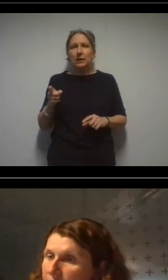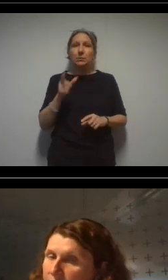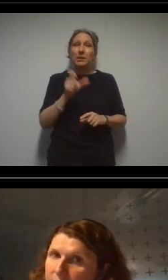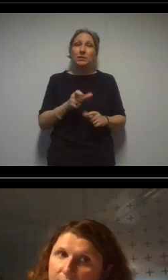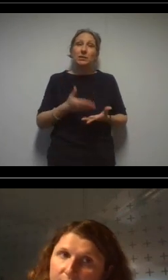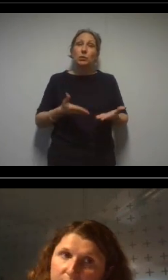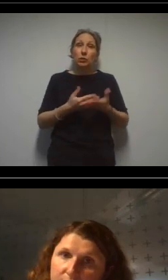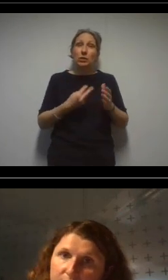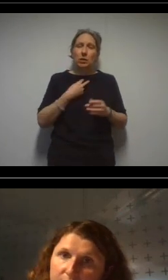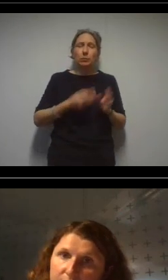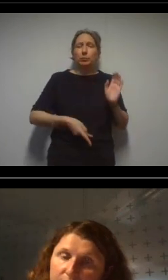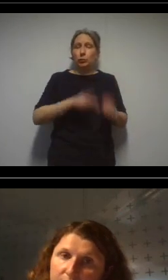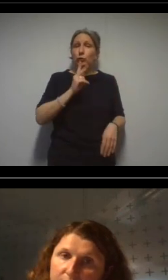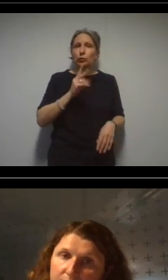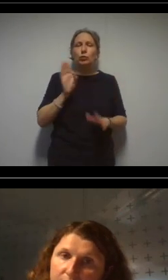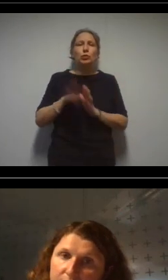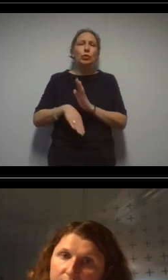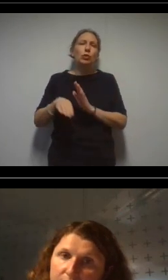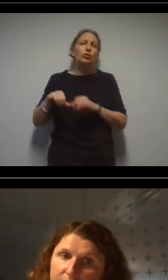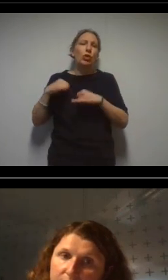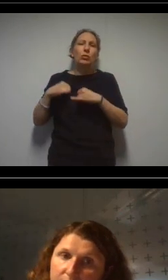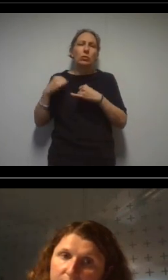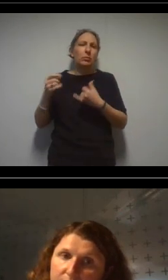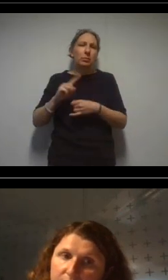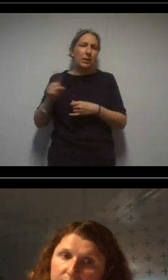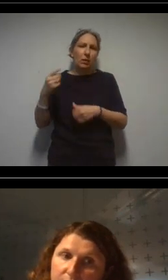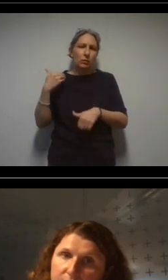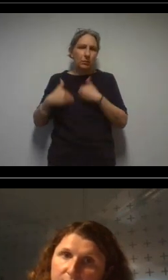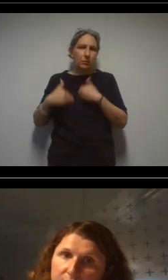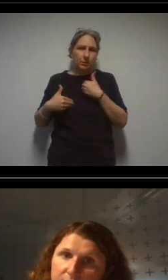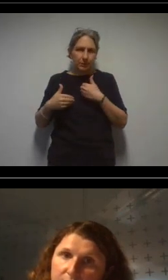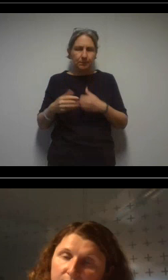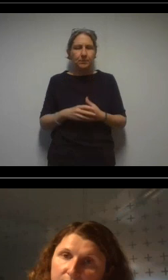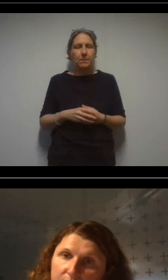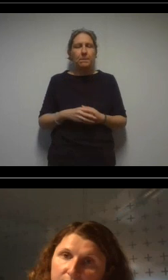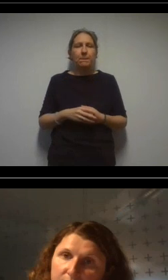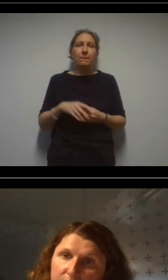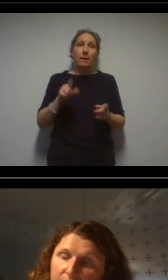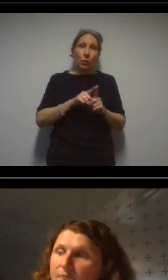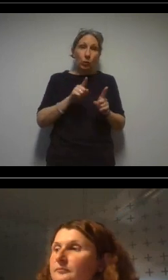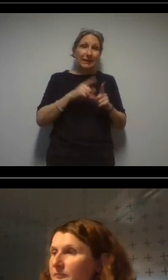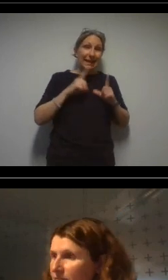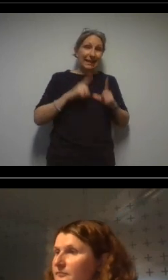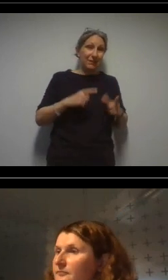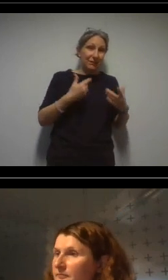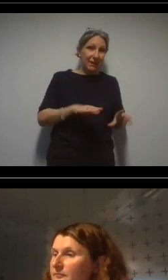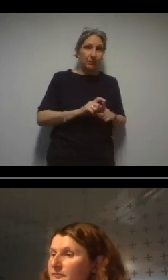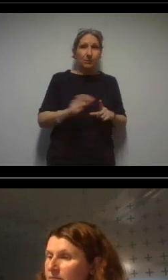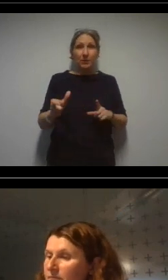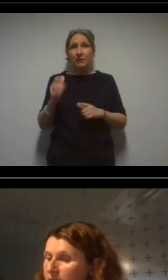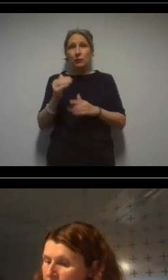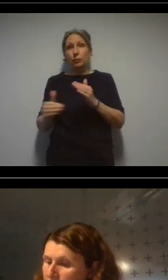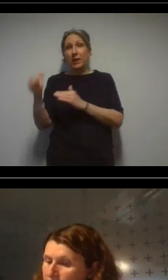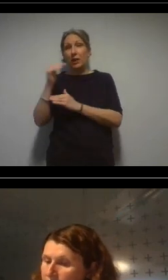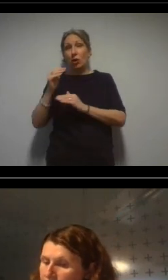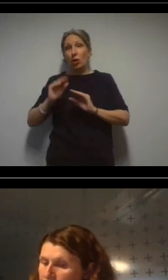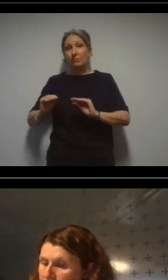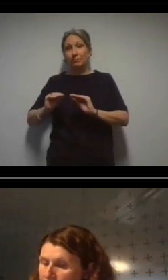handicap, et un autre décrochage entre la fin du lycée et l'enseignement supérieur. Et nous, Arpège, ça va